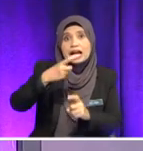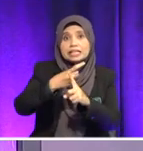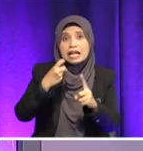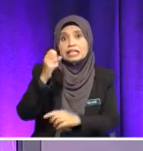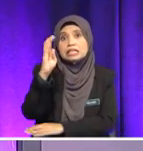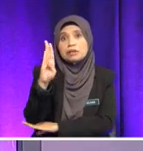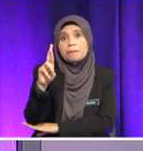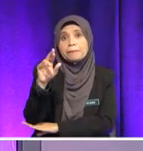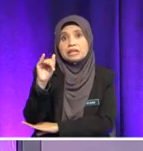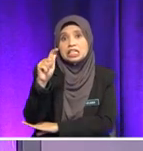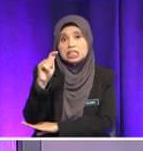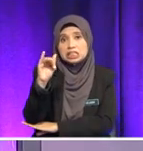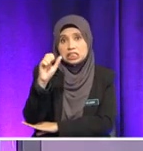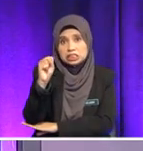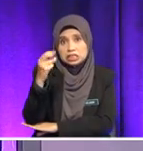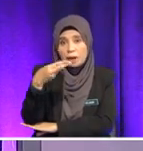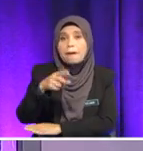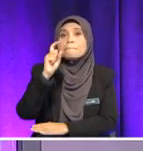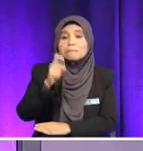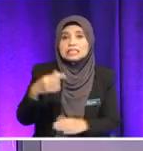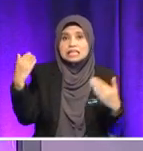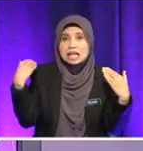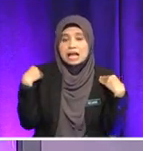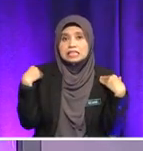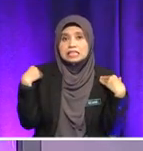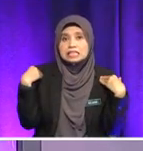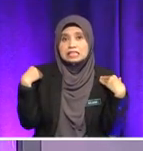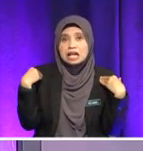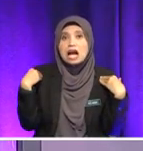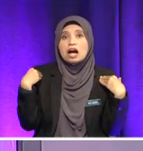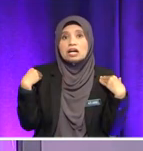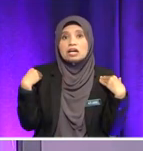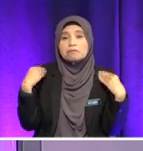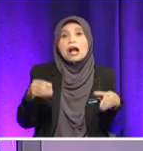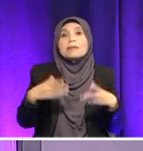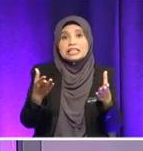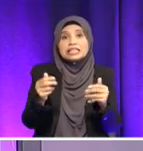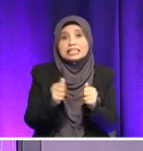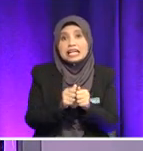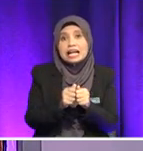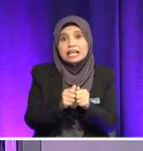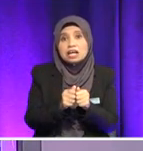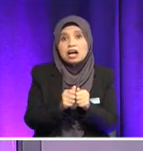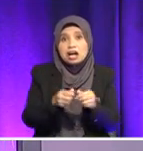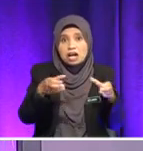mesti diselaraskan juga dengan martabat dan kedudukan ratubiti juga